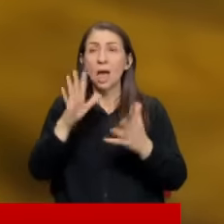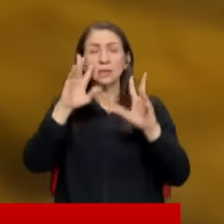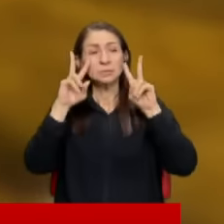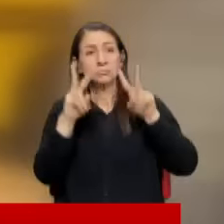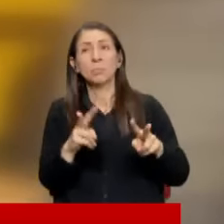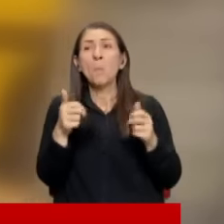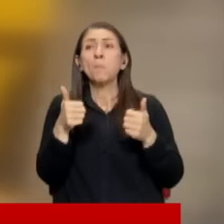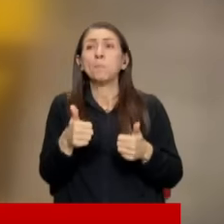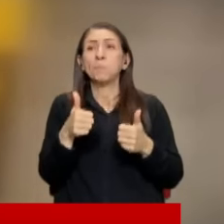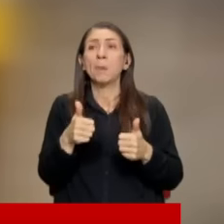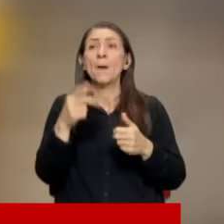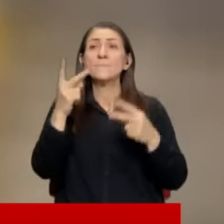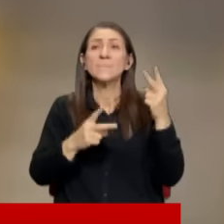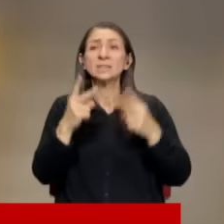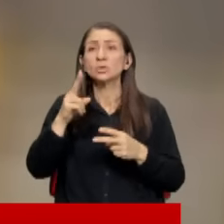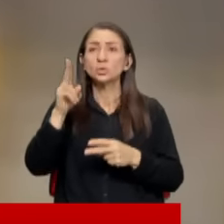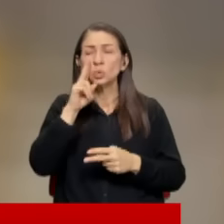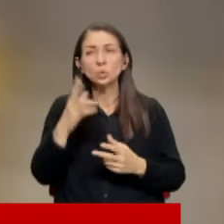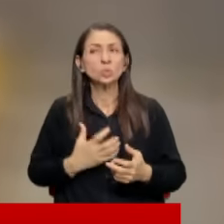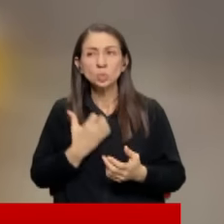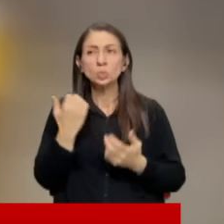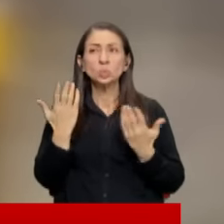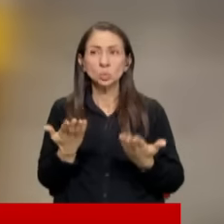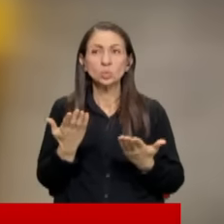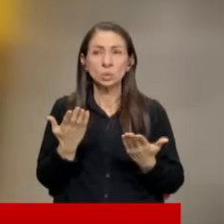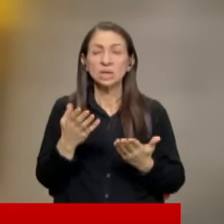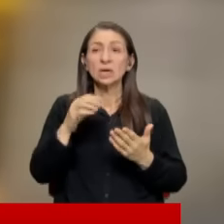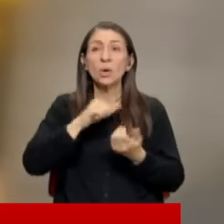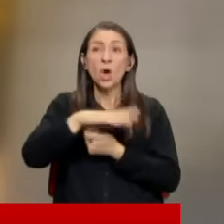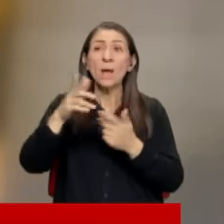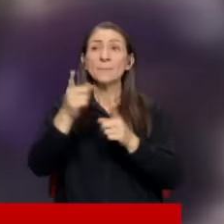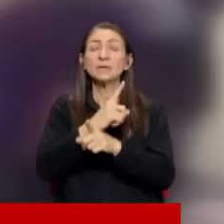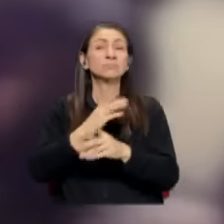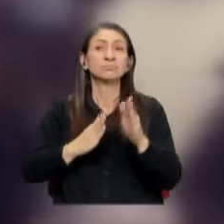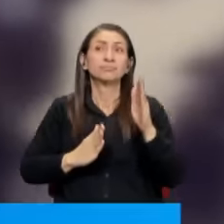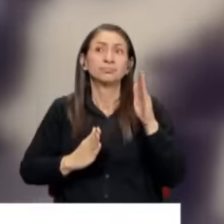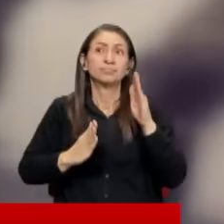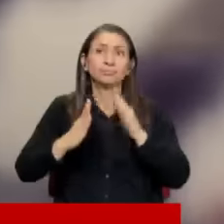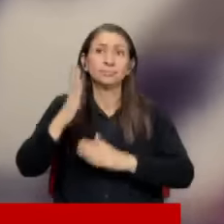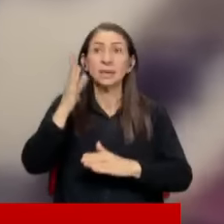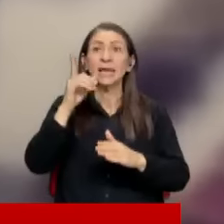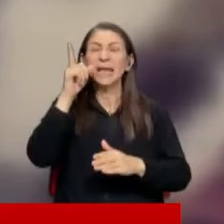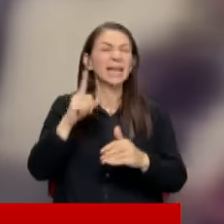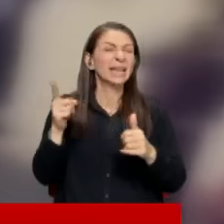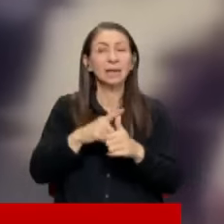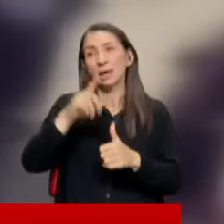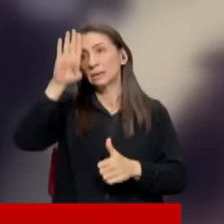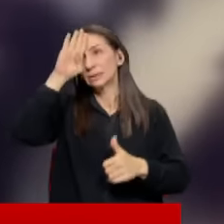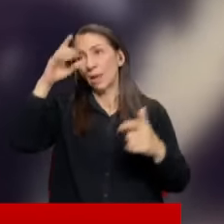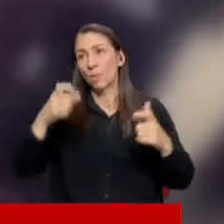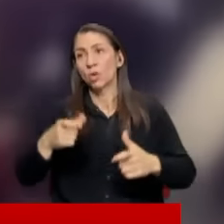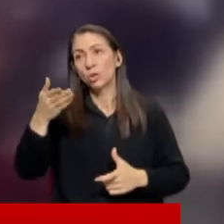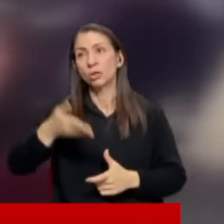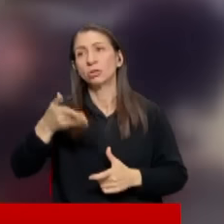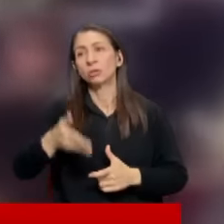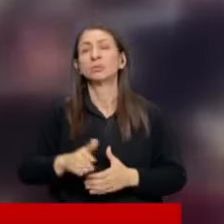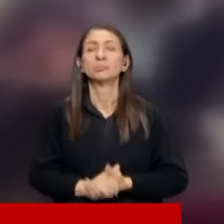önünde yaşanıyor. Ve bazen sonu acıda bitiyor. Şiddet olaylarında tırmanış sürüyor. İlk sırada İstanbul var.